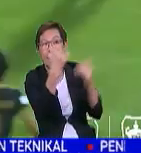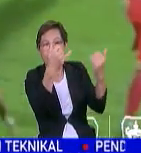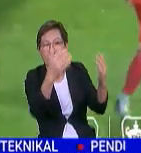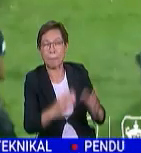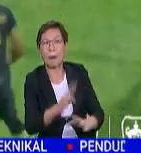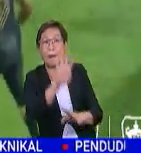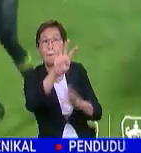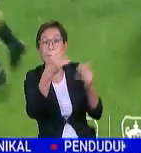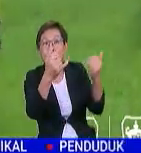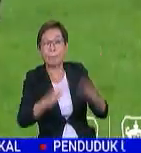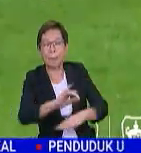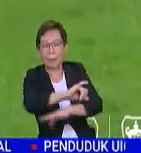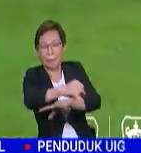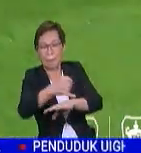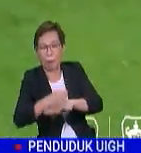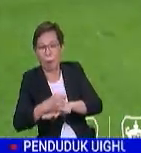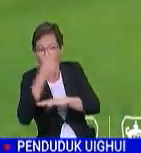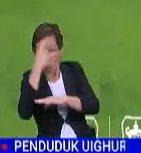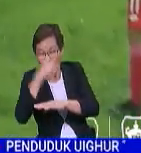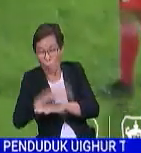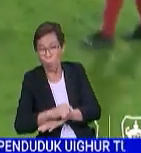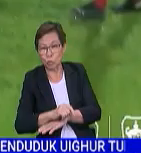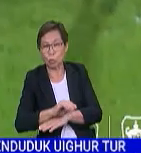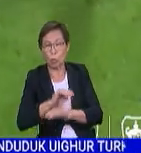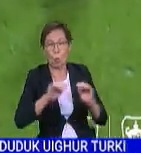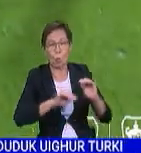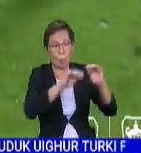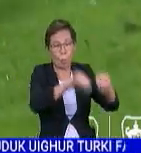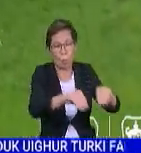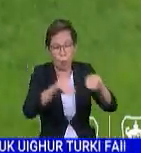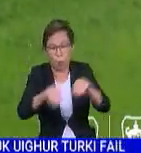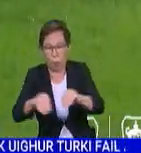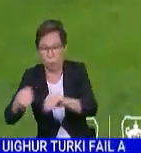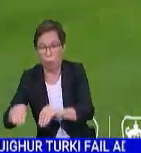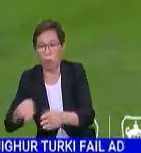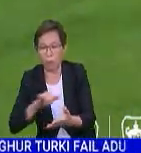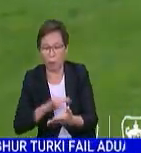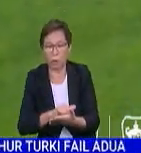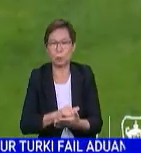pemain import diambil bagi mengisi posisi tersebut.